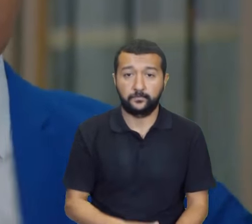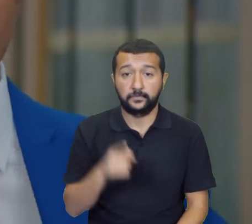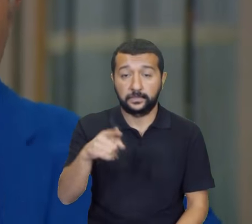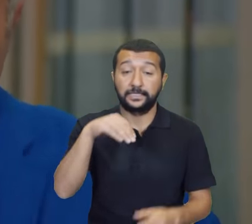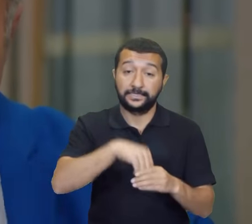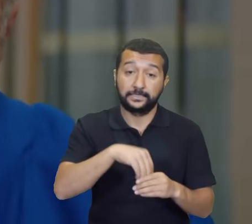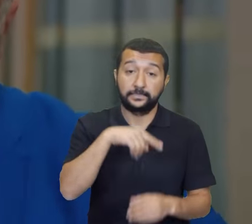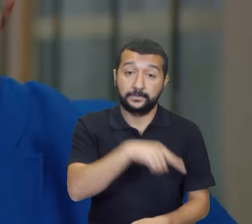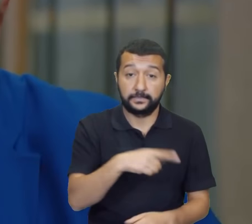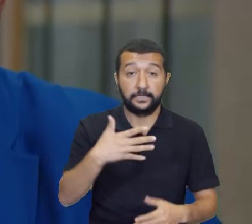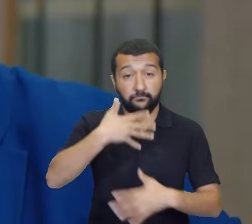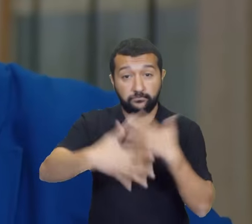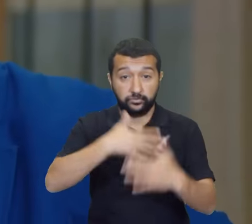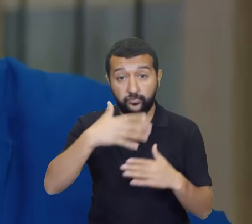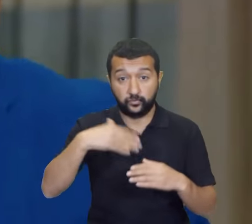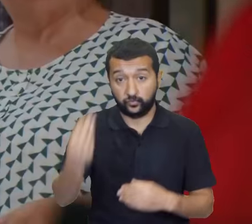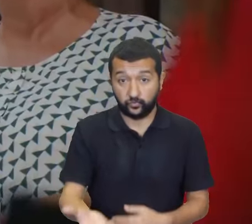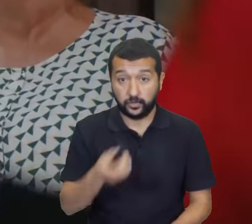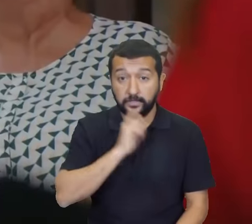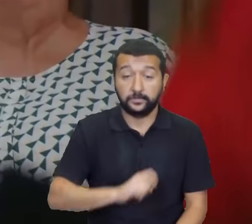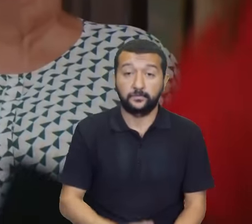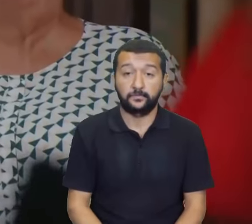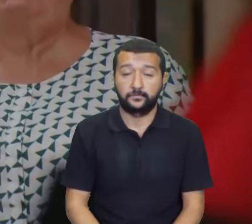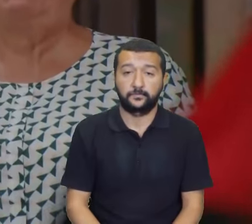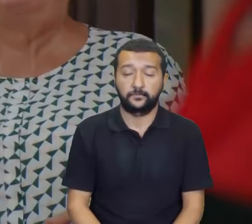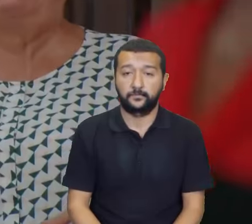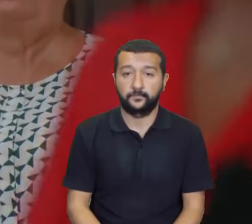Şu içeride acaba itiş kakış sırasında mı düştü ya?